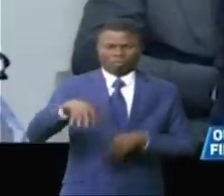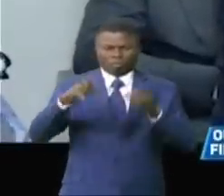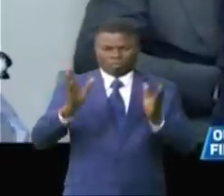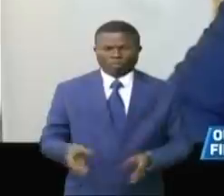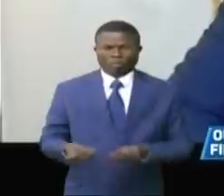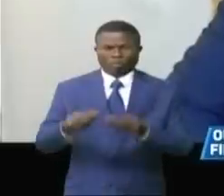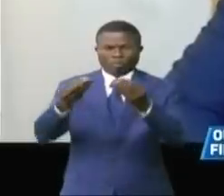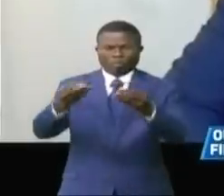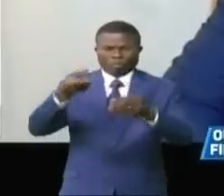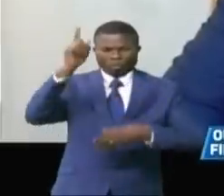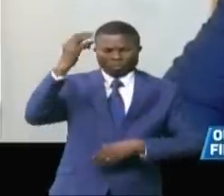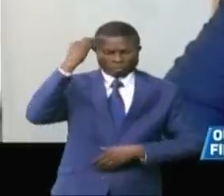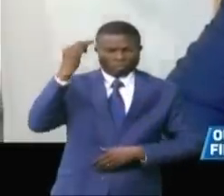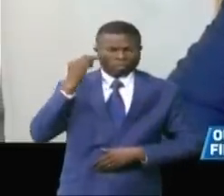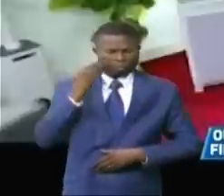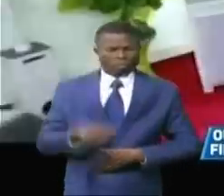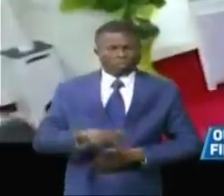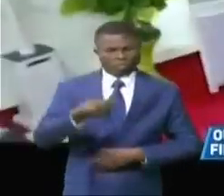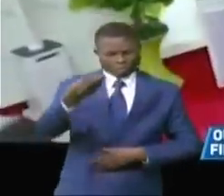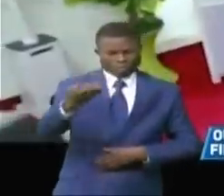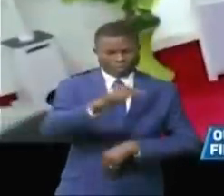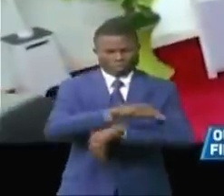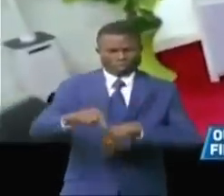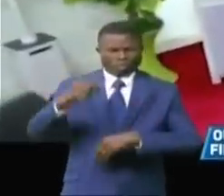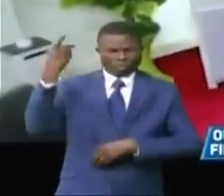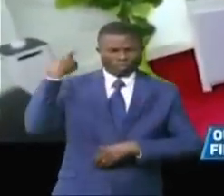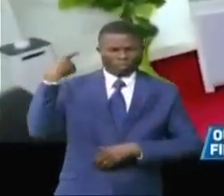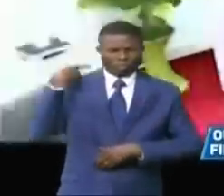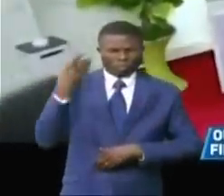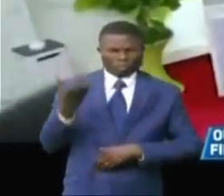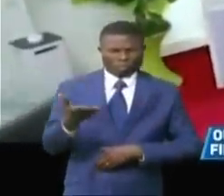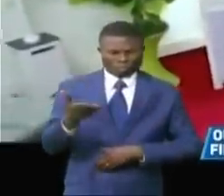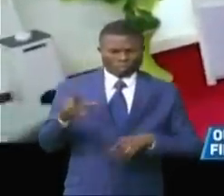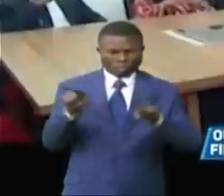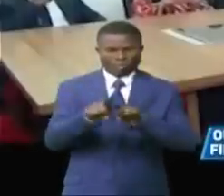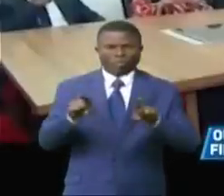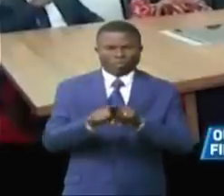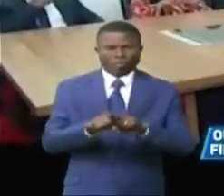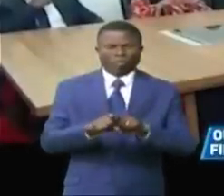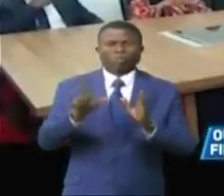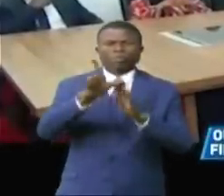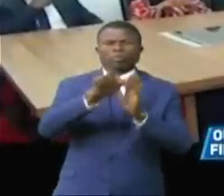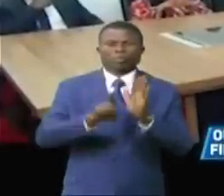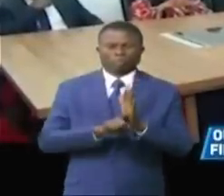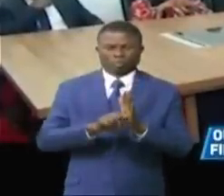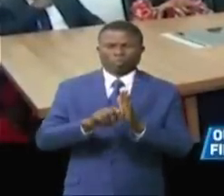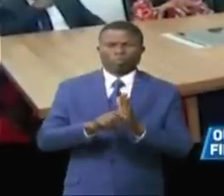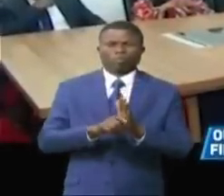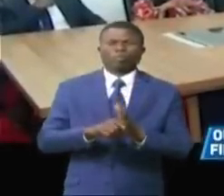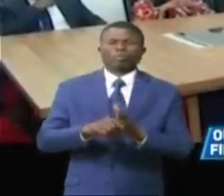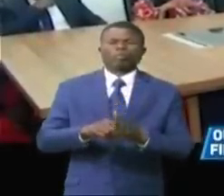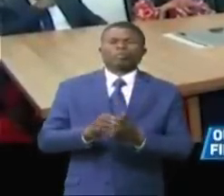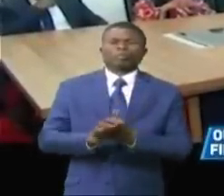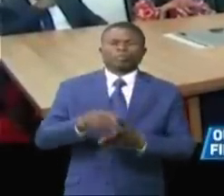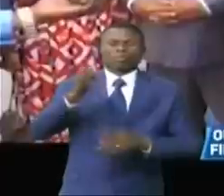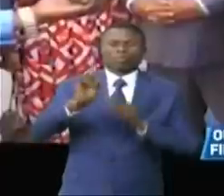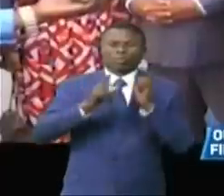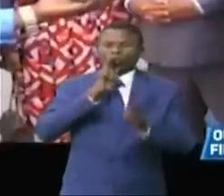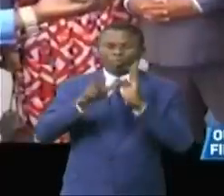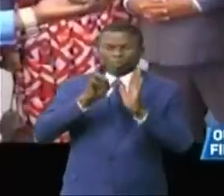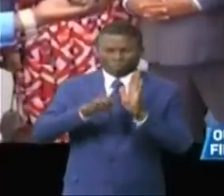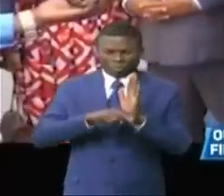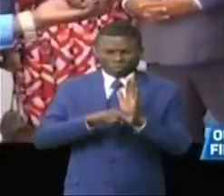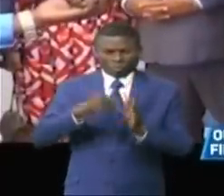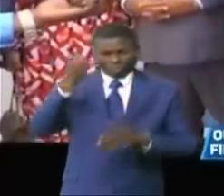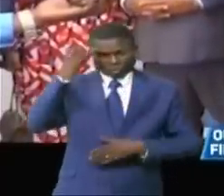déposé par le Premier ministre Jean-Michel Samalukonde Kenge, conformément au règlement intérieur de la Chambre basse du Parlement. Dans le